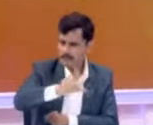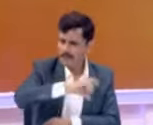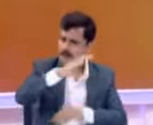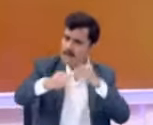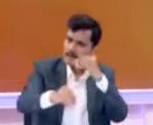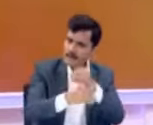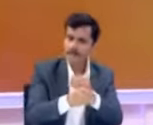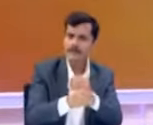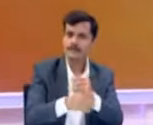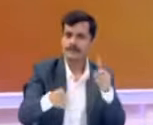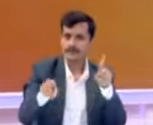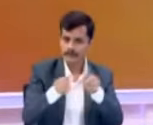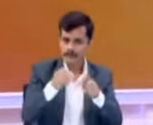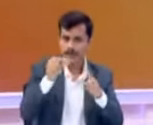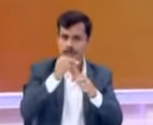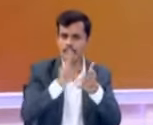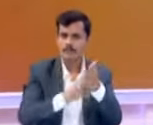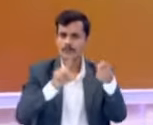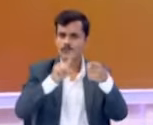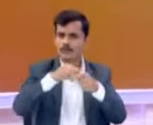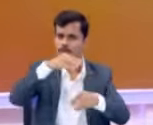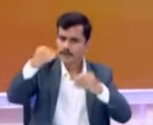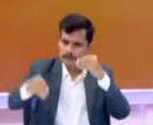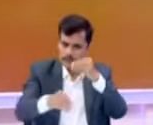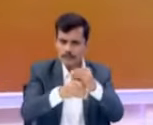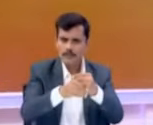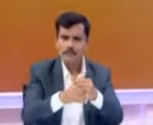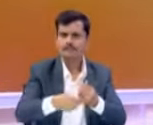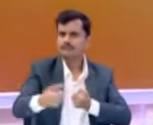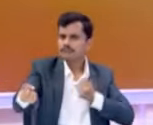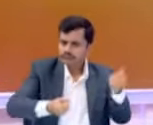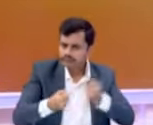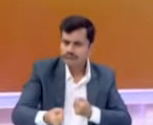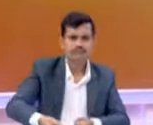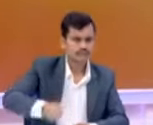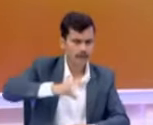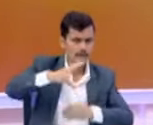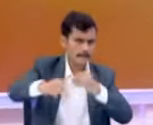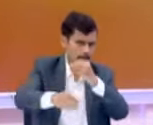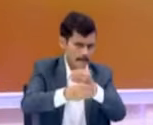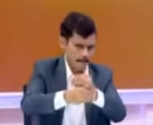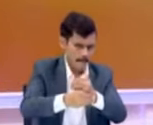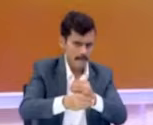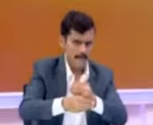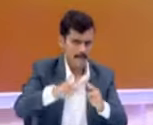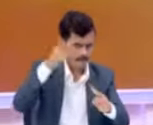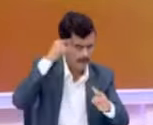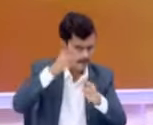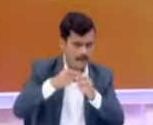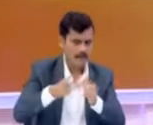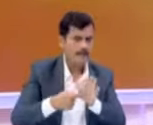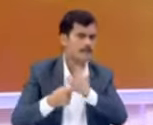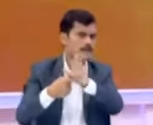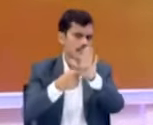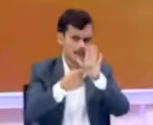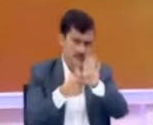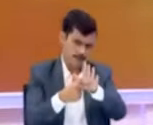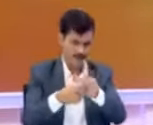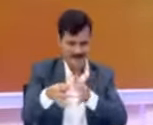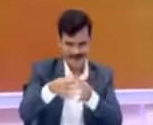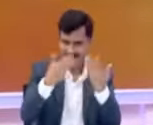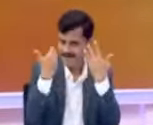अलावा पुणे में ट्रांसपोर्टेशन के लिए और भी कई सारे स्टेप्स लिए गए हैं, जो कि रिसेंटली आप सबके सामने भी मैंने रखे